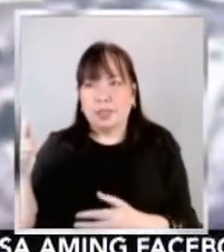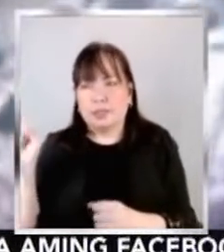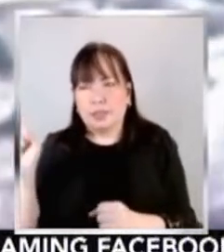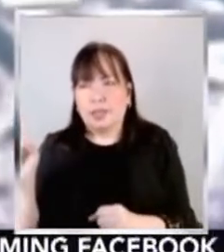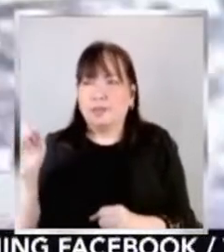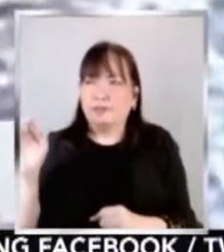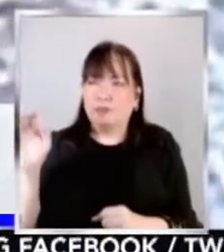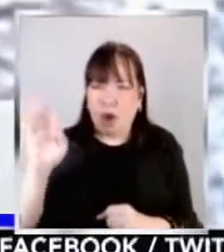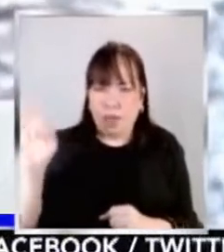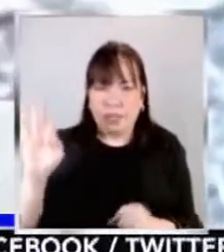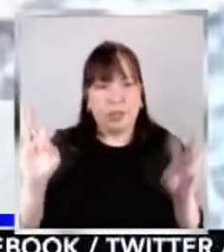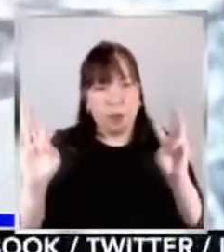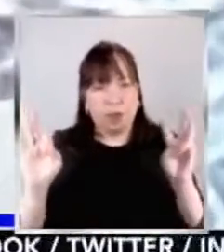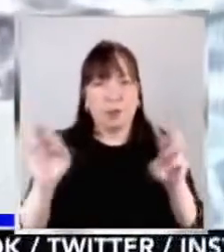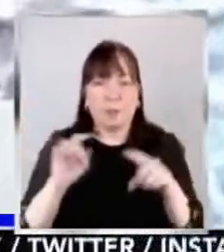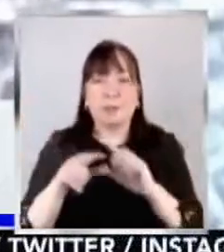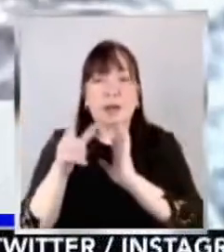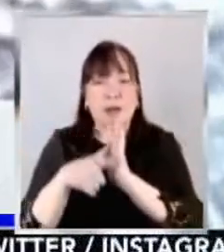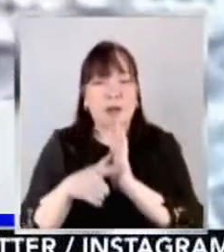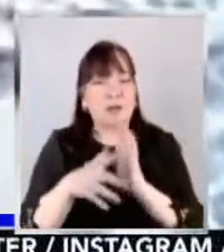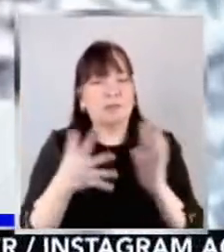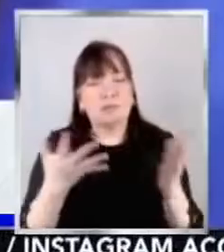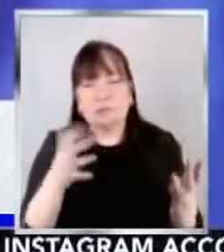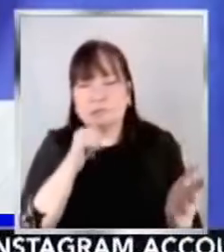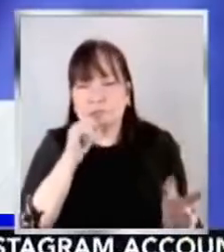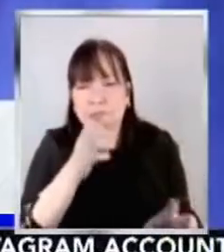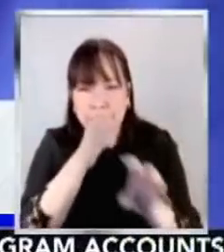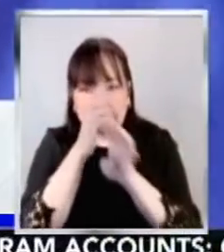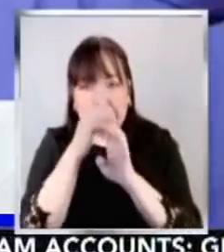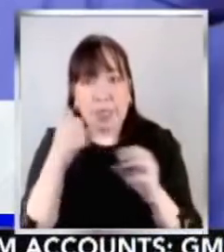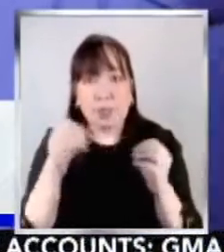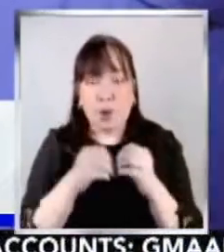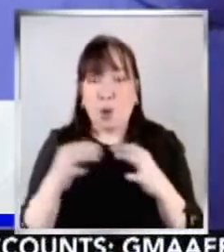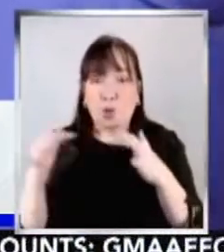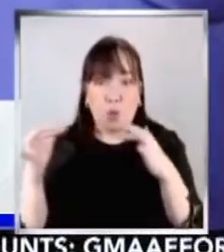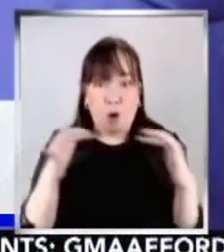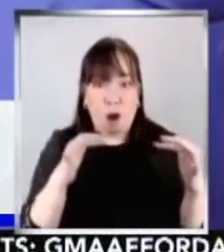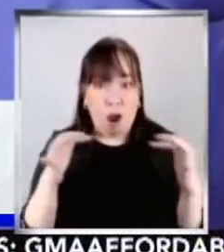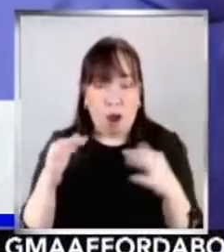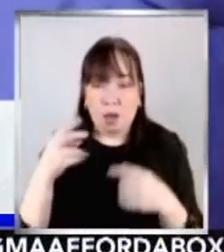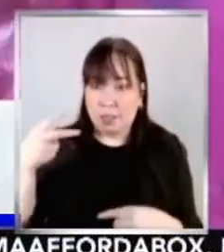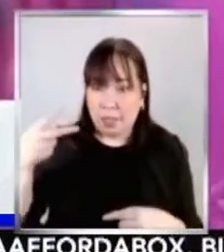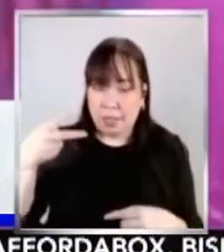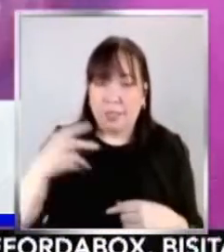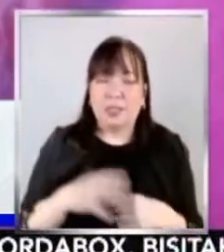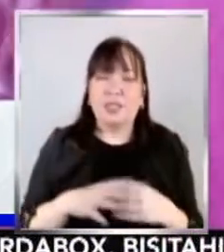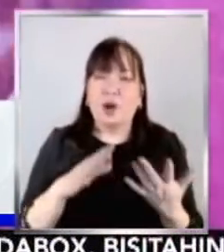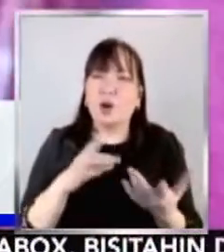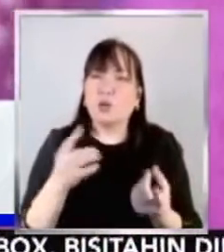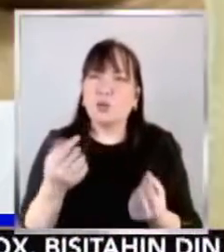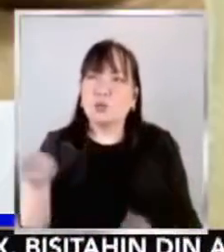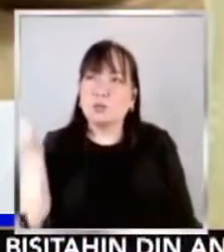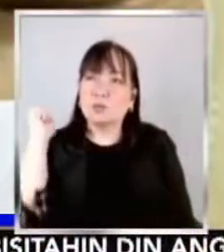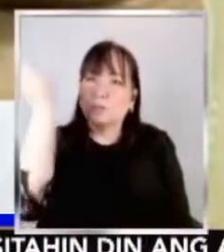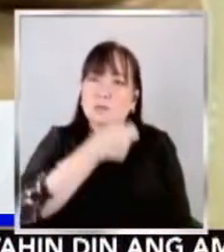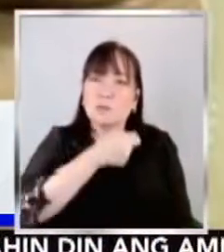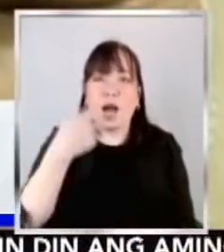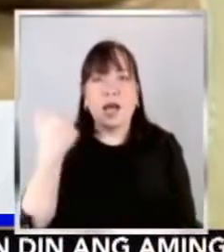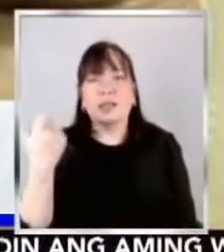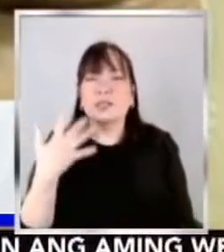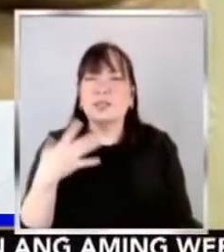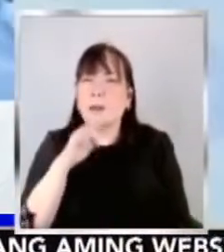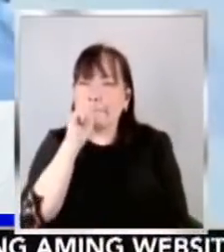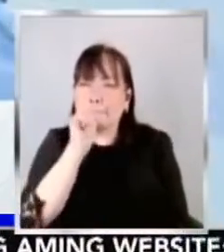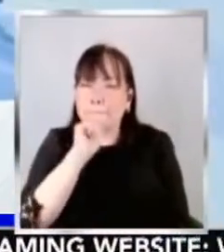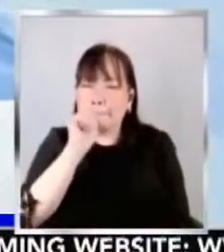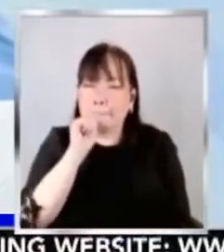hindi stricto sa nakagawiang ito noong World War II. Ang iba naman, sinasakripisyo tuwing Kwaresma ang kanilang bisyo o maging ang paggamit ng social